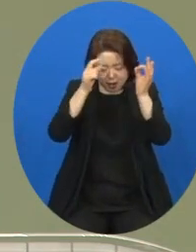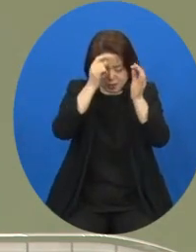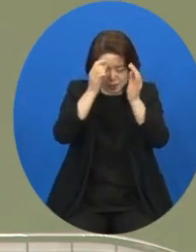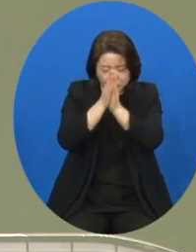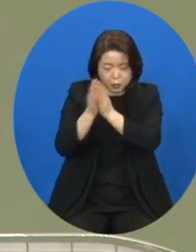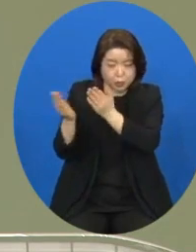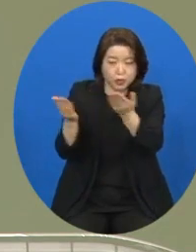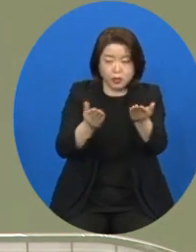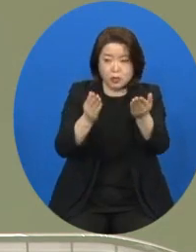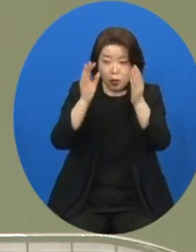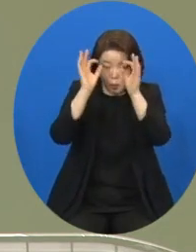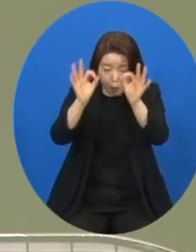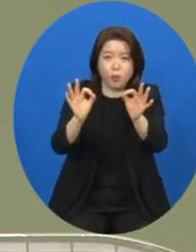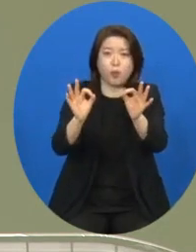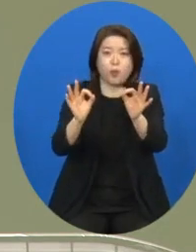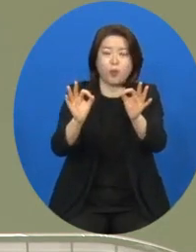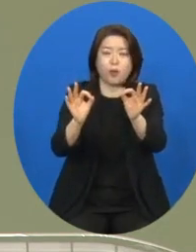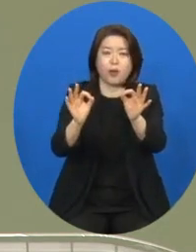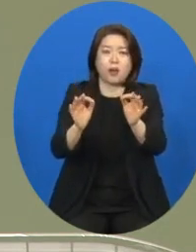보고